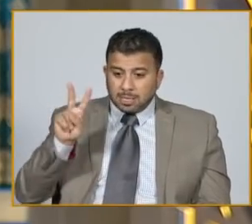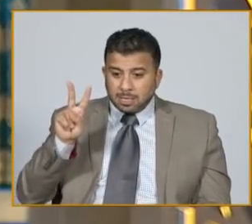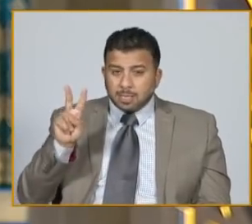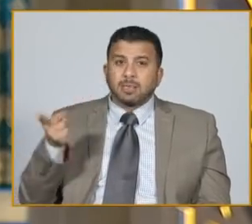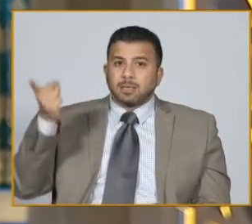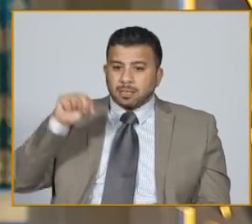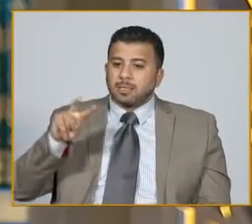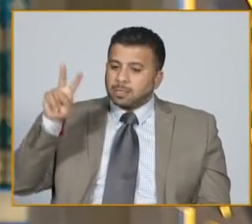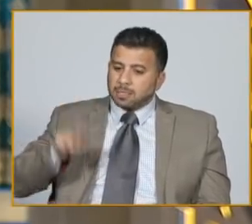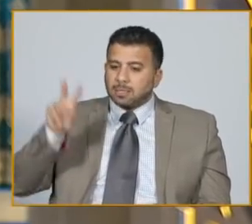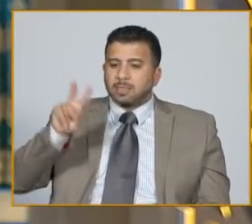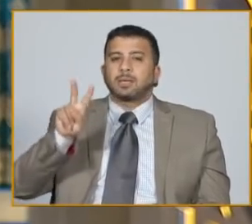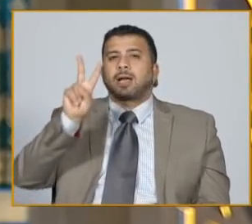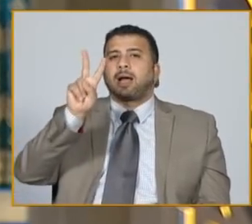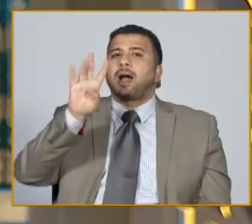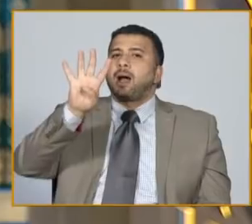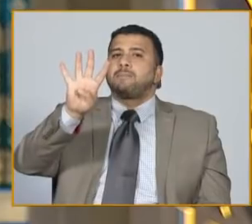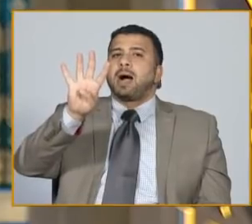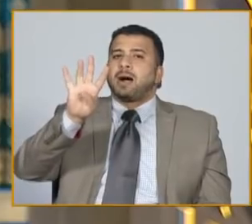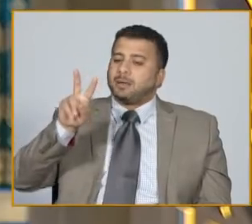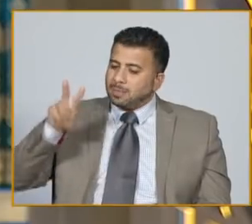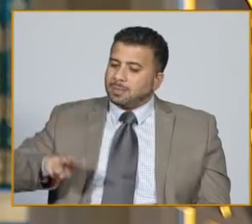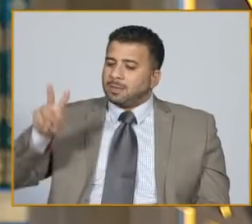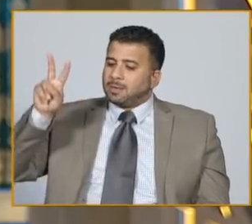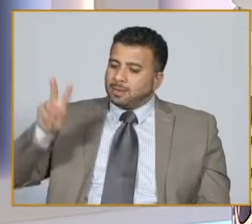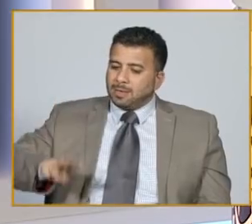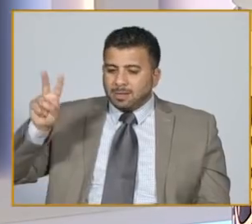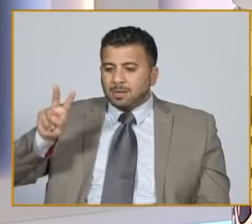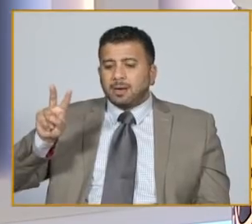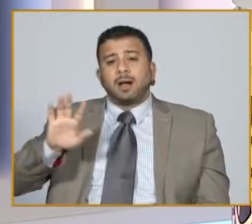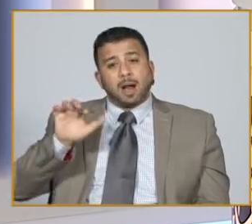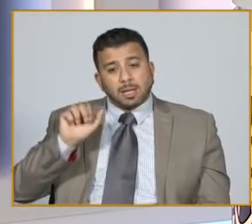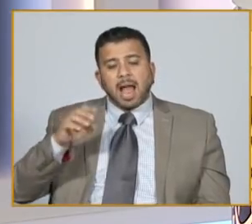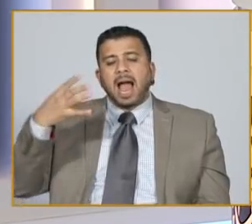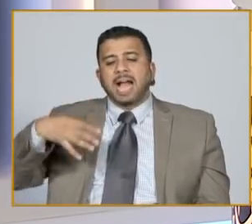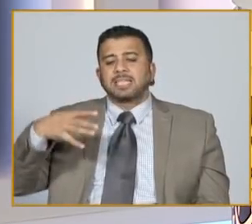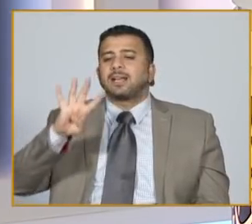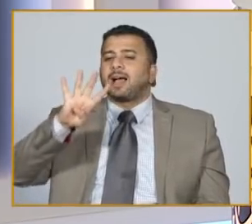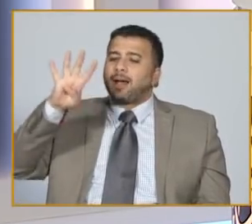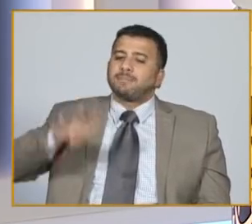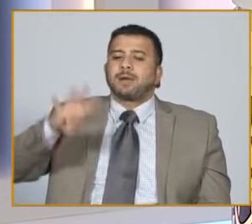أن تصلي أربع، يعني ركعتين ركعتين ثم تصلين الفريضة.